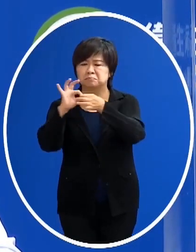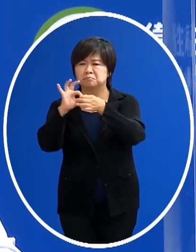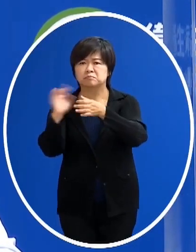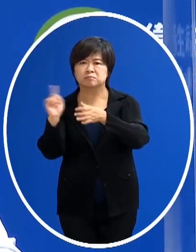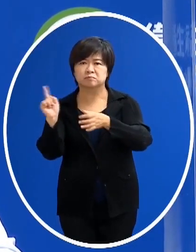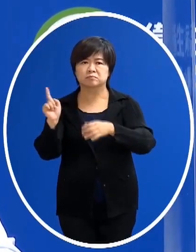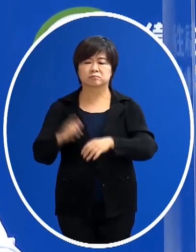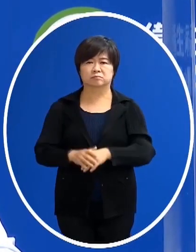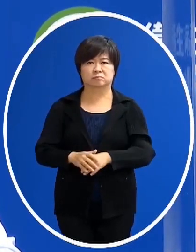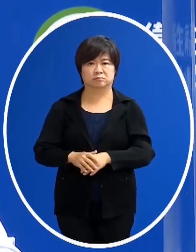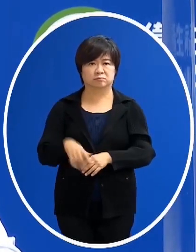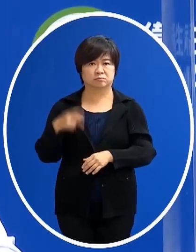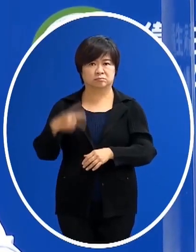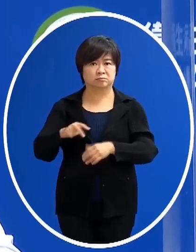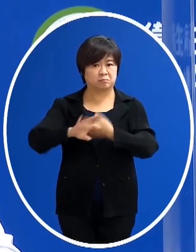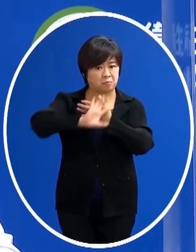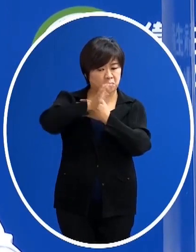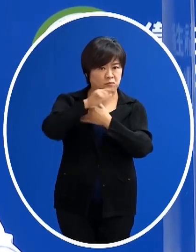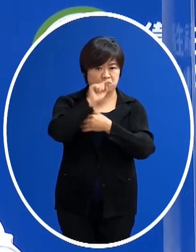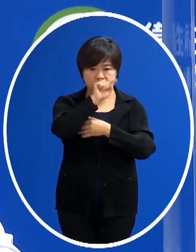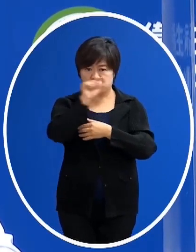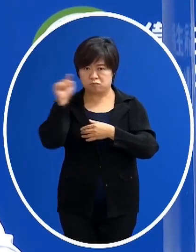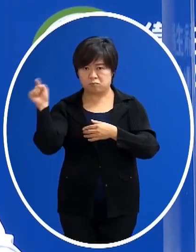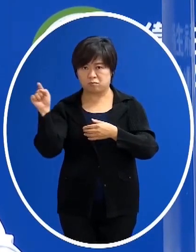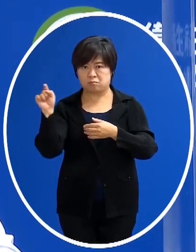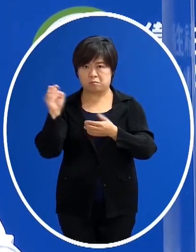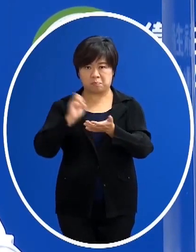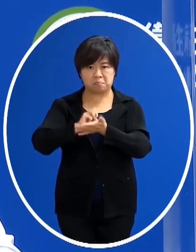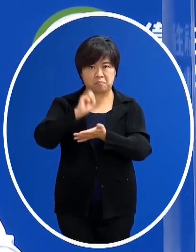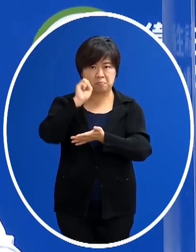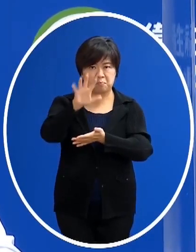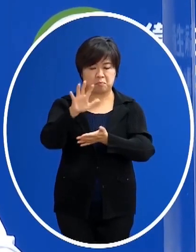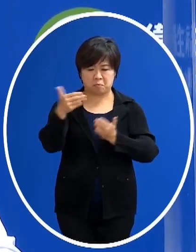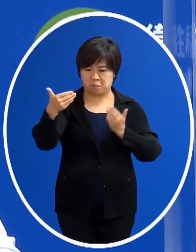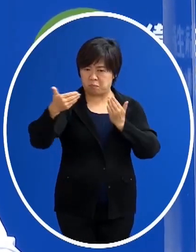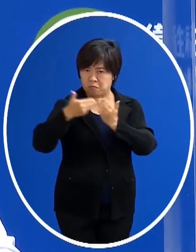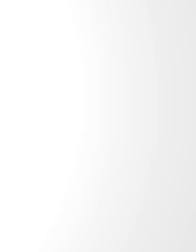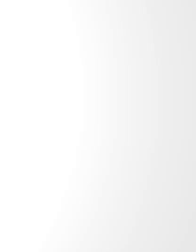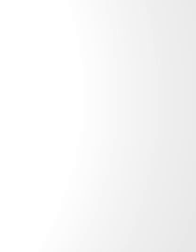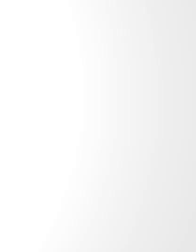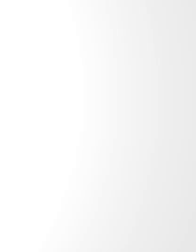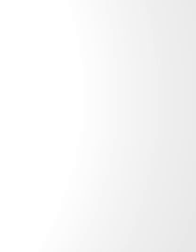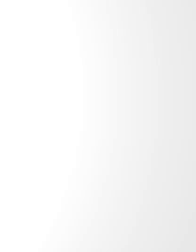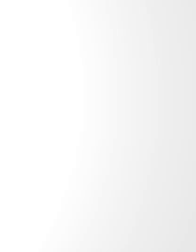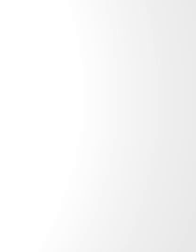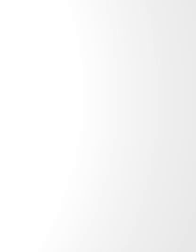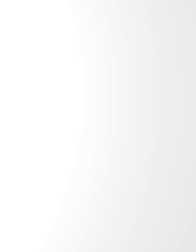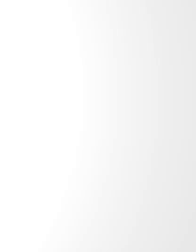然后加上一些国际是不是有相关的一些报告，那仔细的去检测。